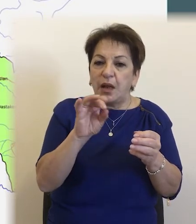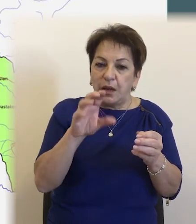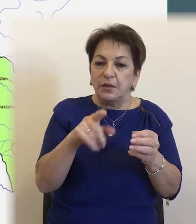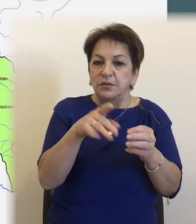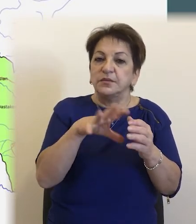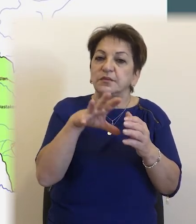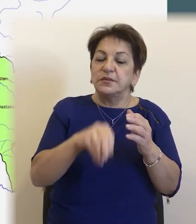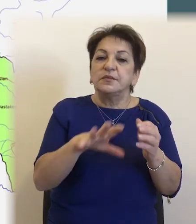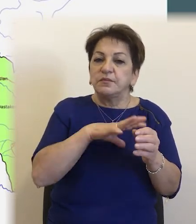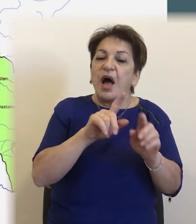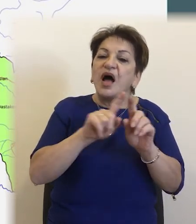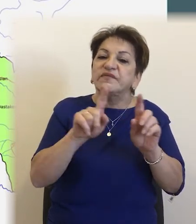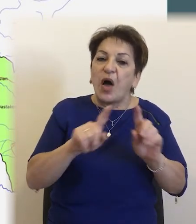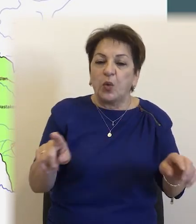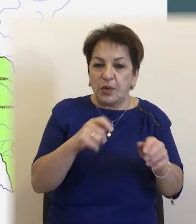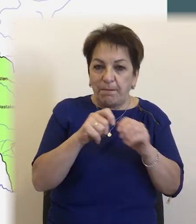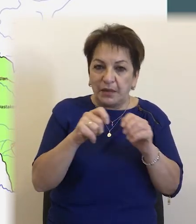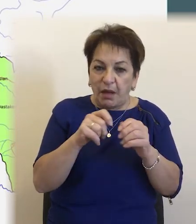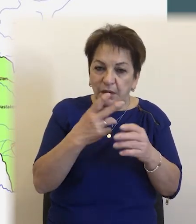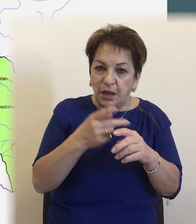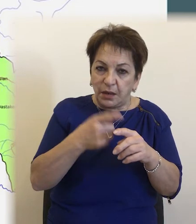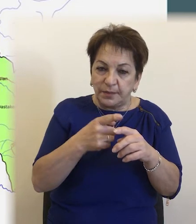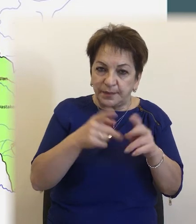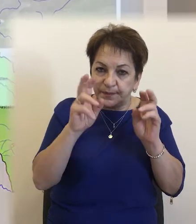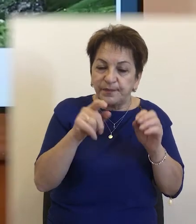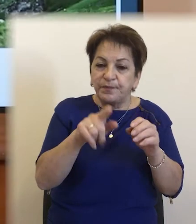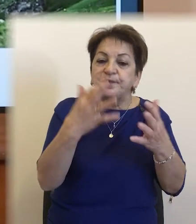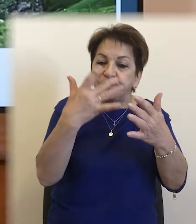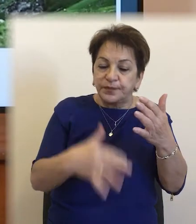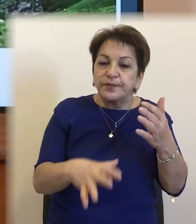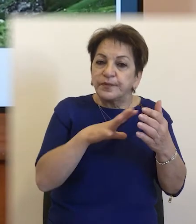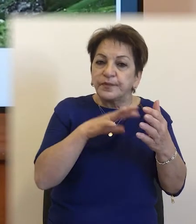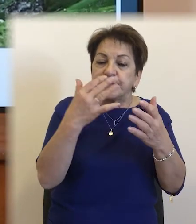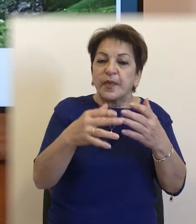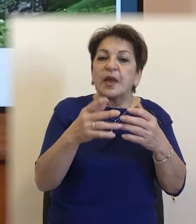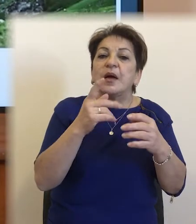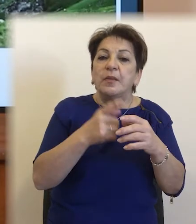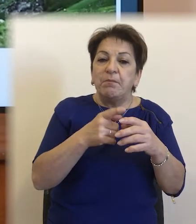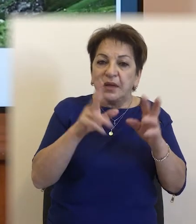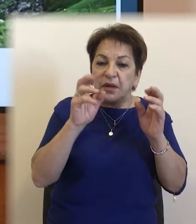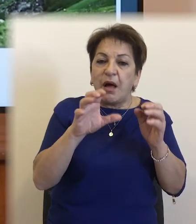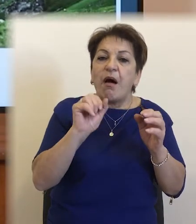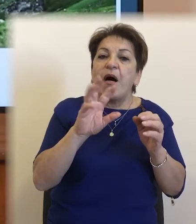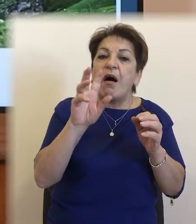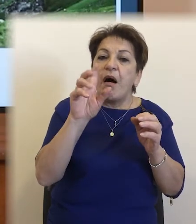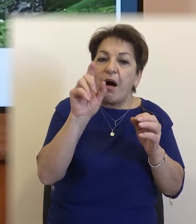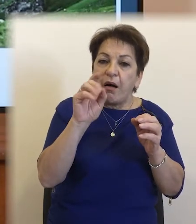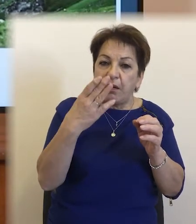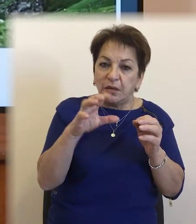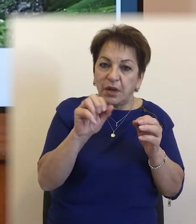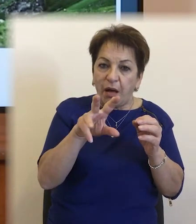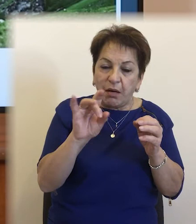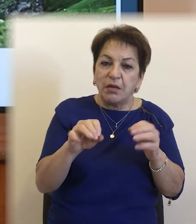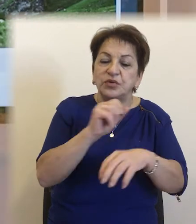և սել են վերջիններս հազվագյութ մետաղներ են։ Բազմամետաղային հանքավայրերից նշանավոր են աղթալան